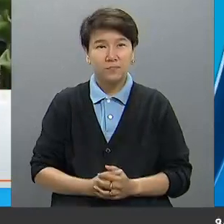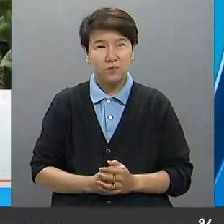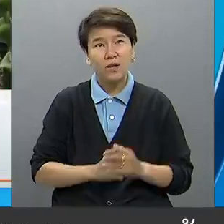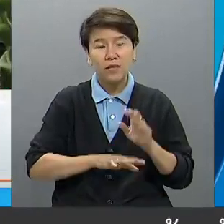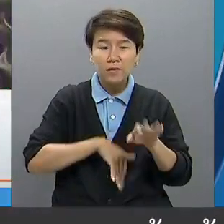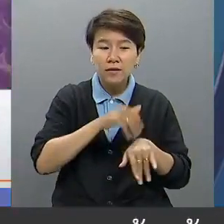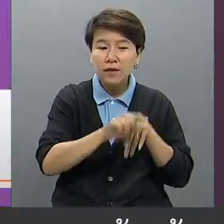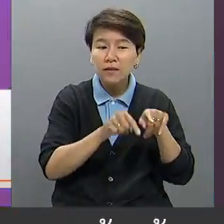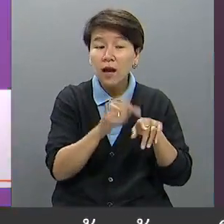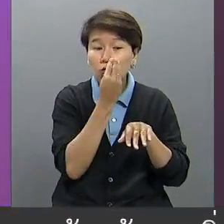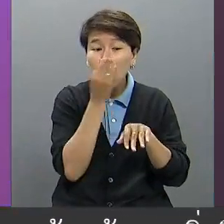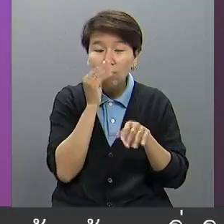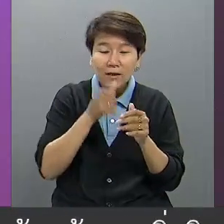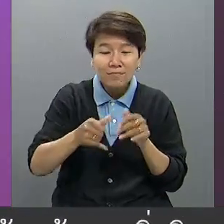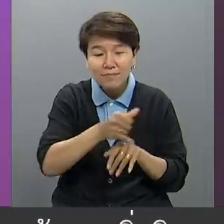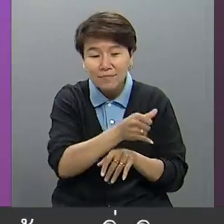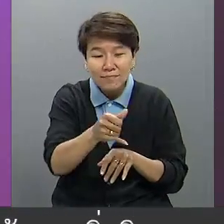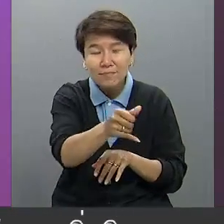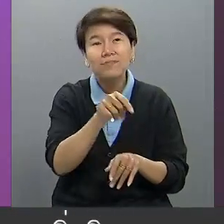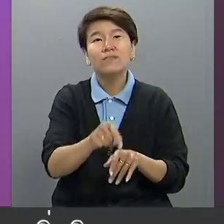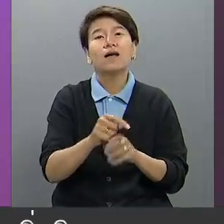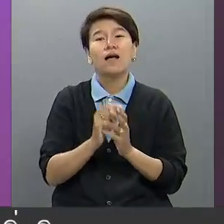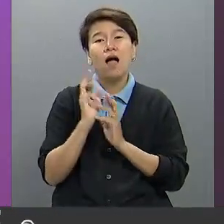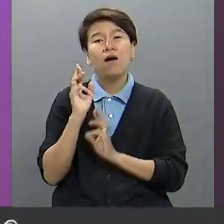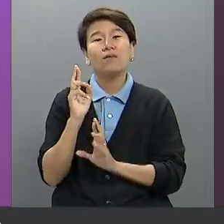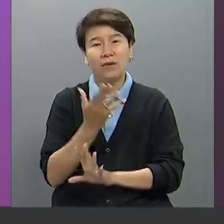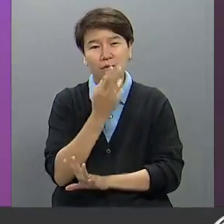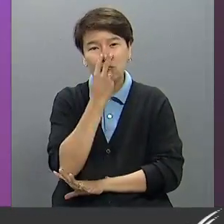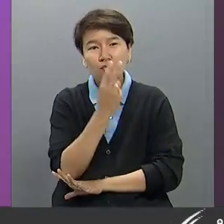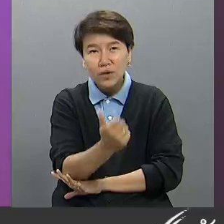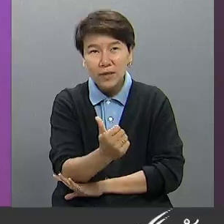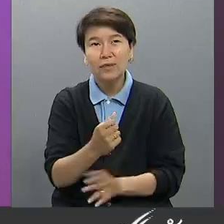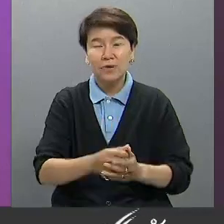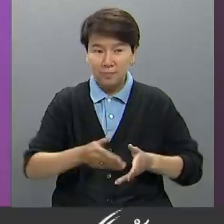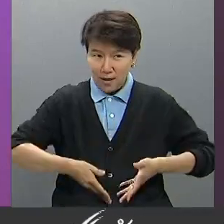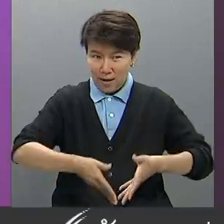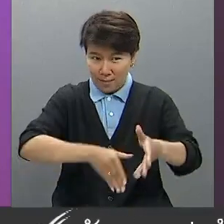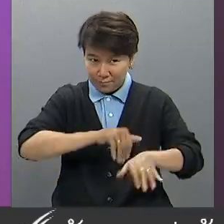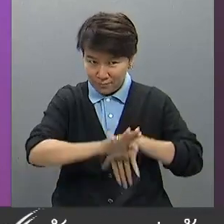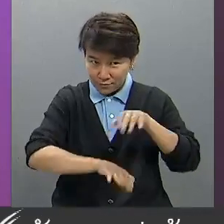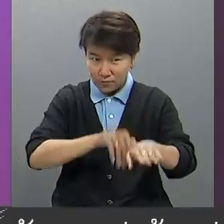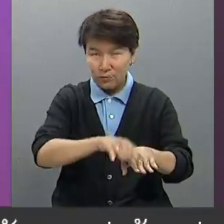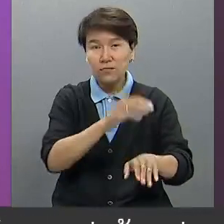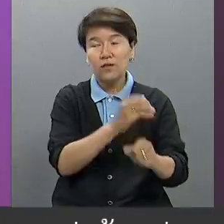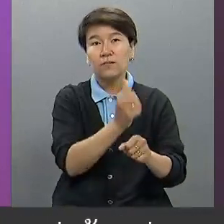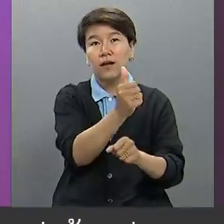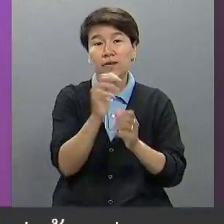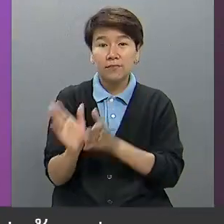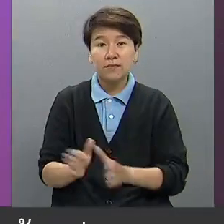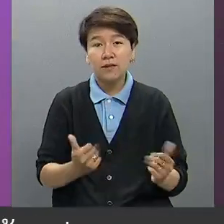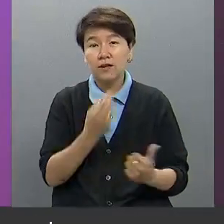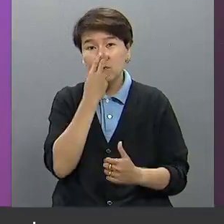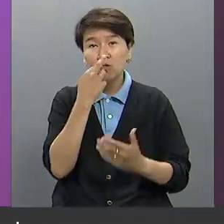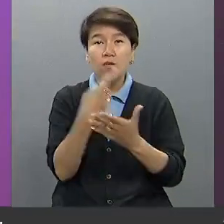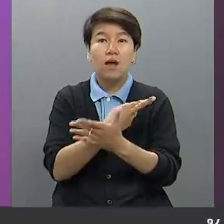งให้คุณชวนากรทำเป็นลู่วิ่งให ้ จะได้ไม่ยิ่งเหยียดนะฮ ะ ไปกันที่จังหวัดราชบุรีครับคุณผู้ชมครับที่นั่นเนี่